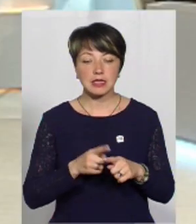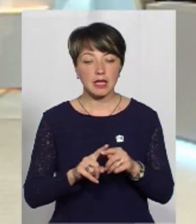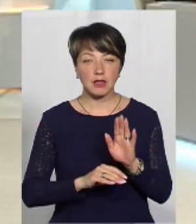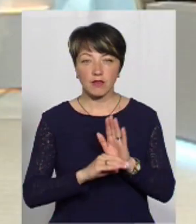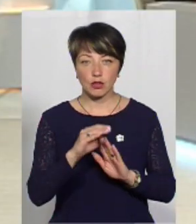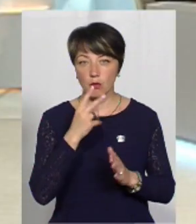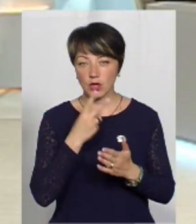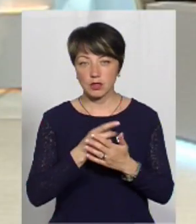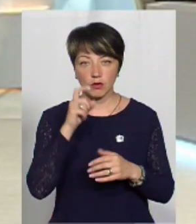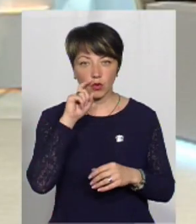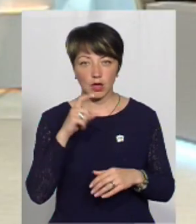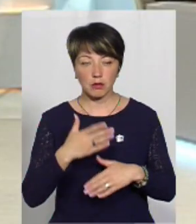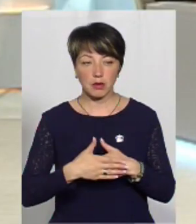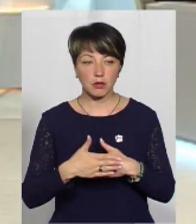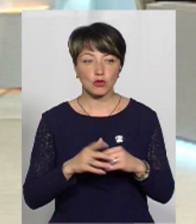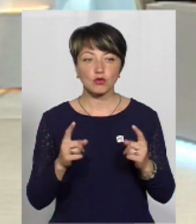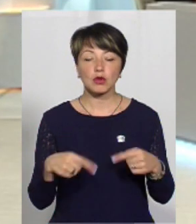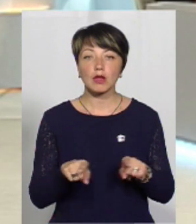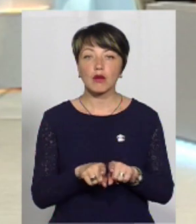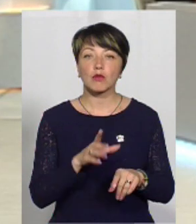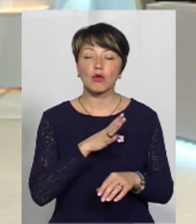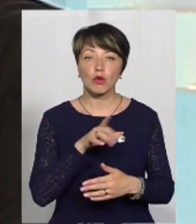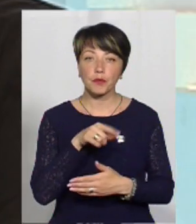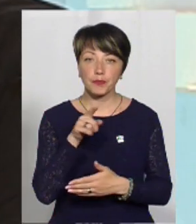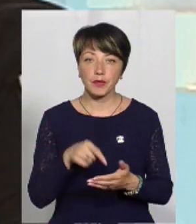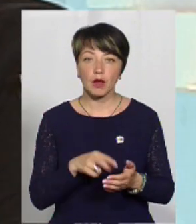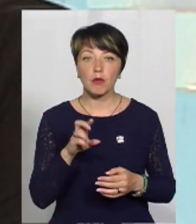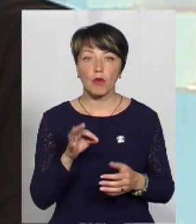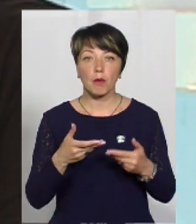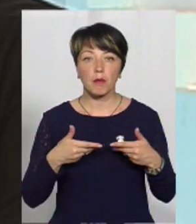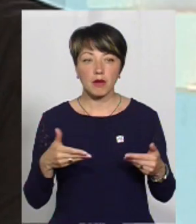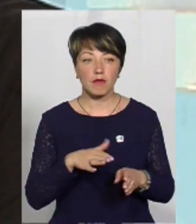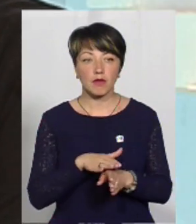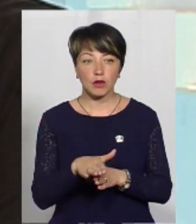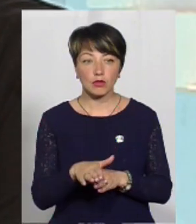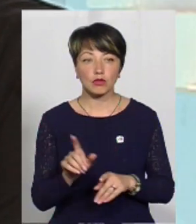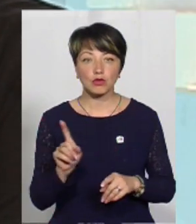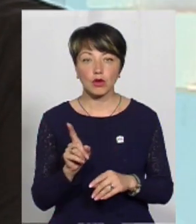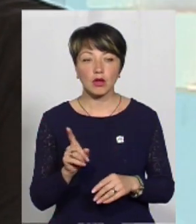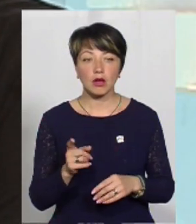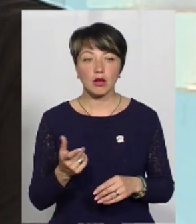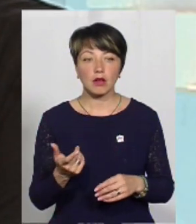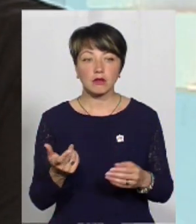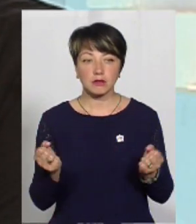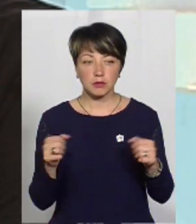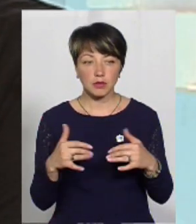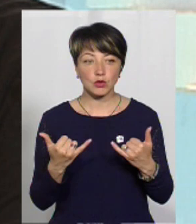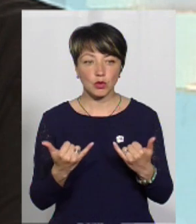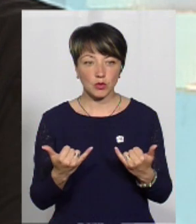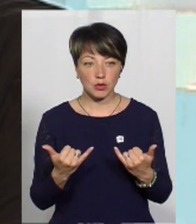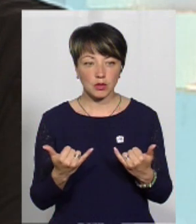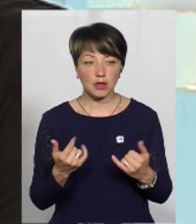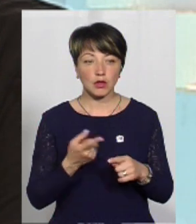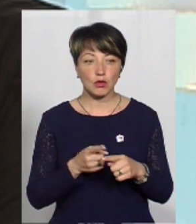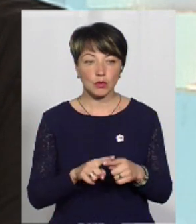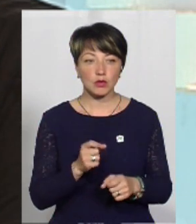найвищий показник в Україні, приблизно, я так розумію. А чому так було? А чому так було? Тому що ми от виконали те, що ми от, раді чого ми зібралися сьогодні, скажімо